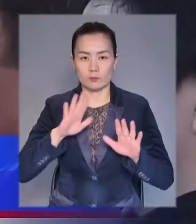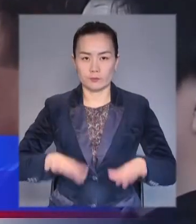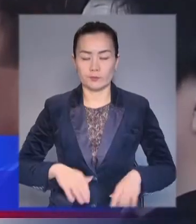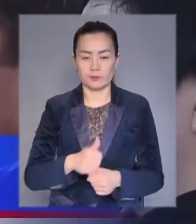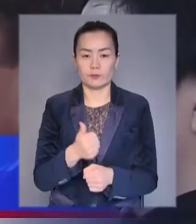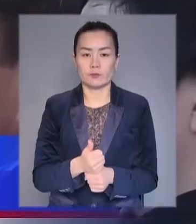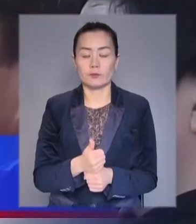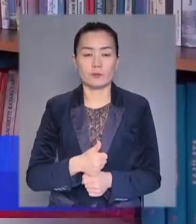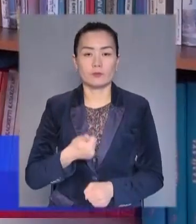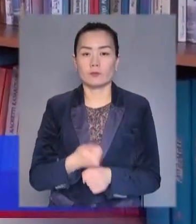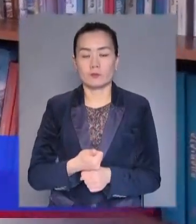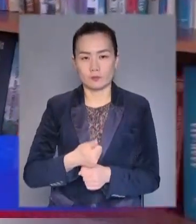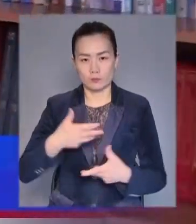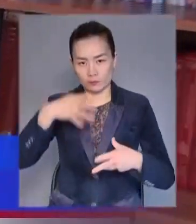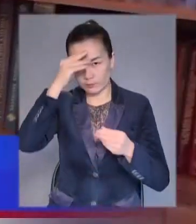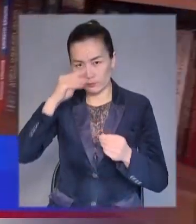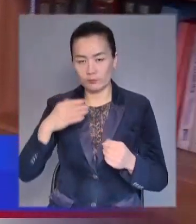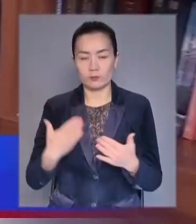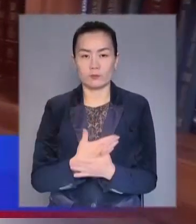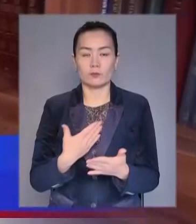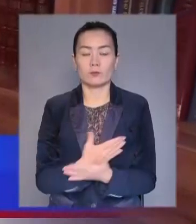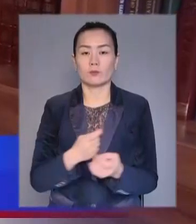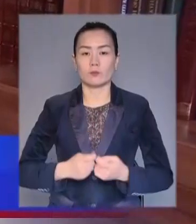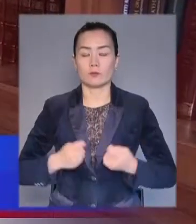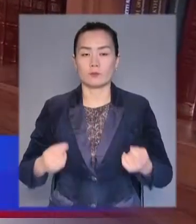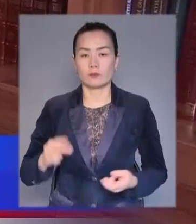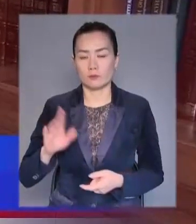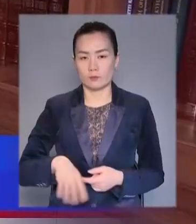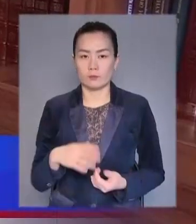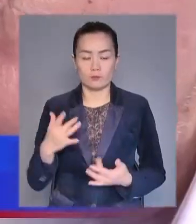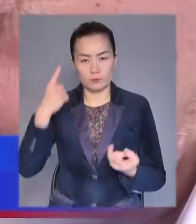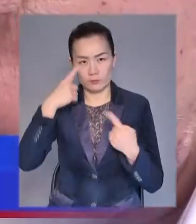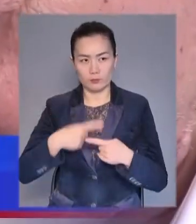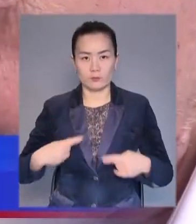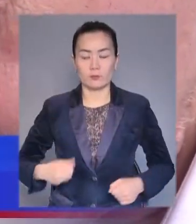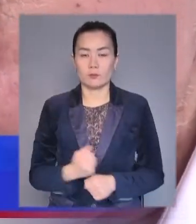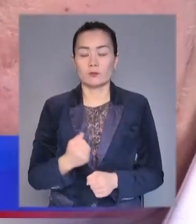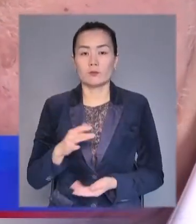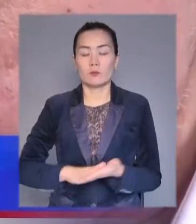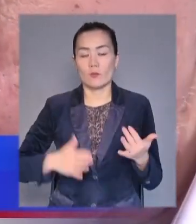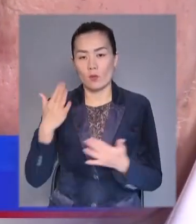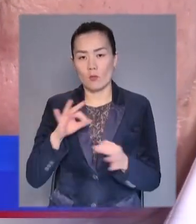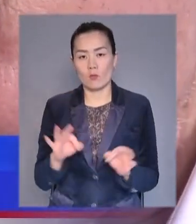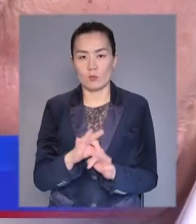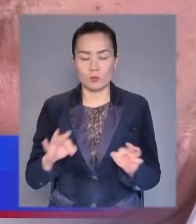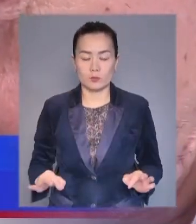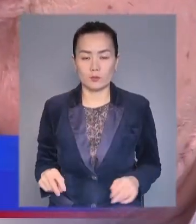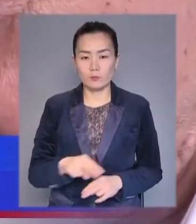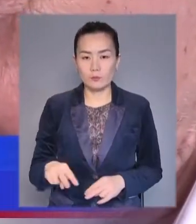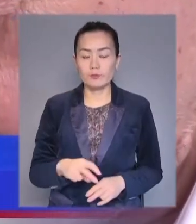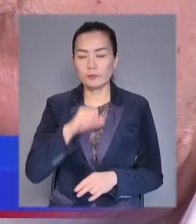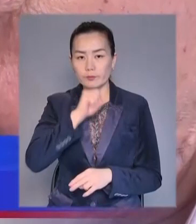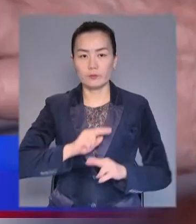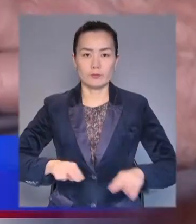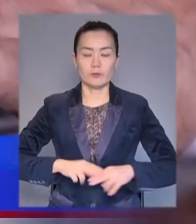отырысында президент негізгі құндылықтарымызды бұқаралық ақпарат құралдары мен креативті индустрия, әсіресе кино, музыка және әдебиет